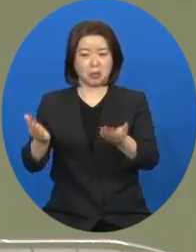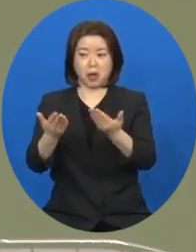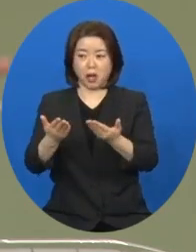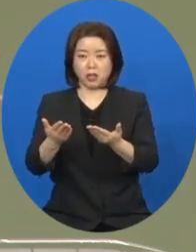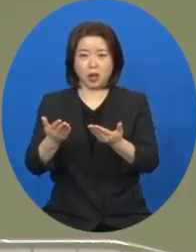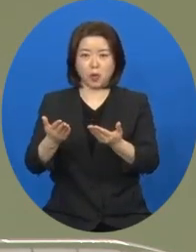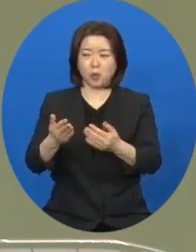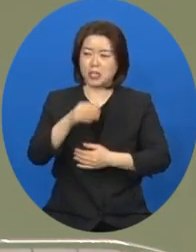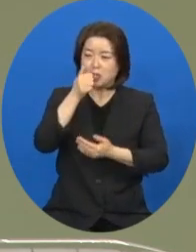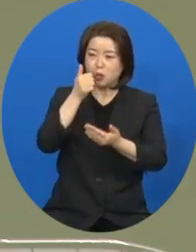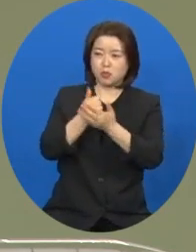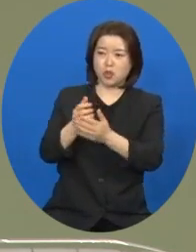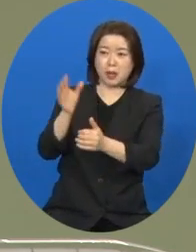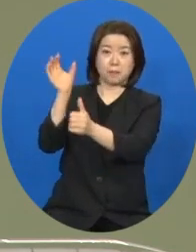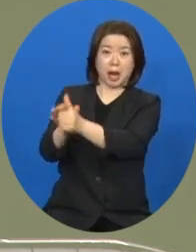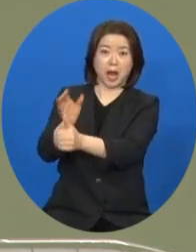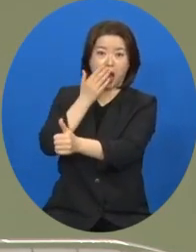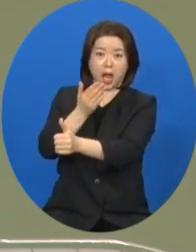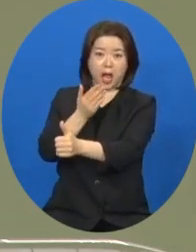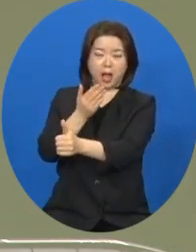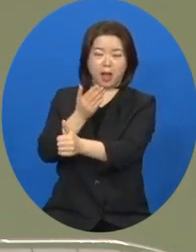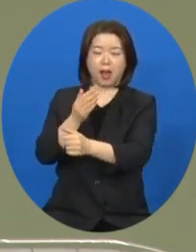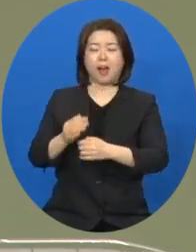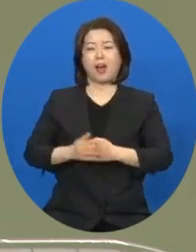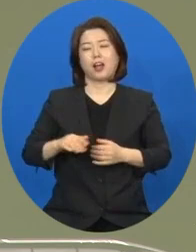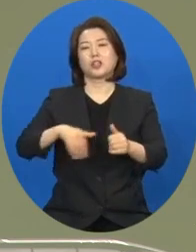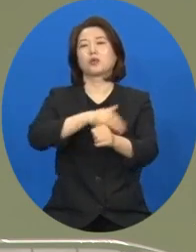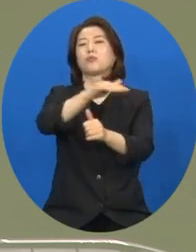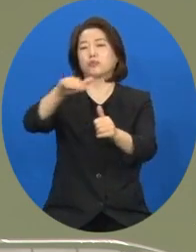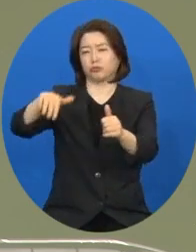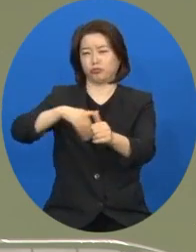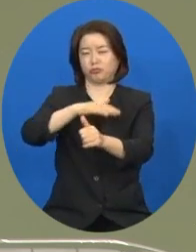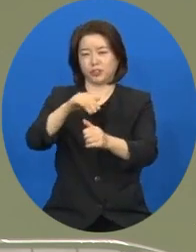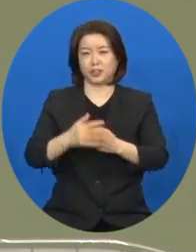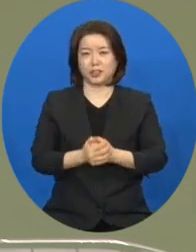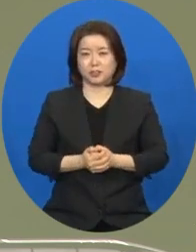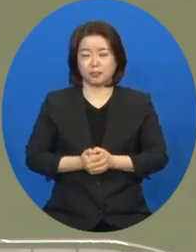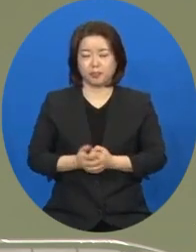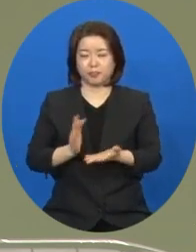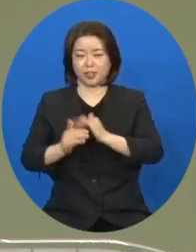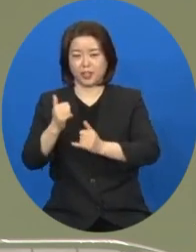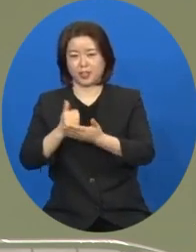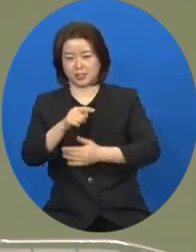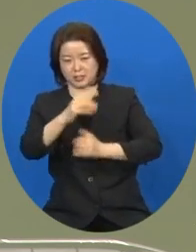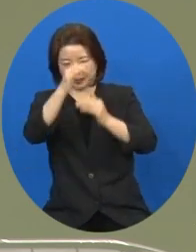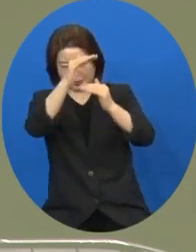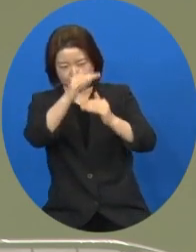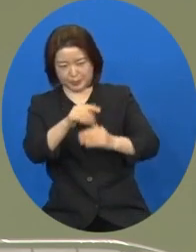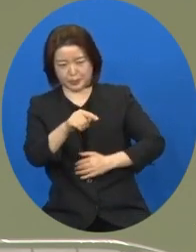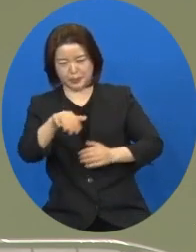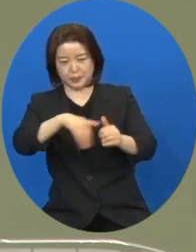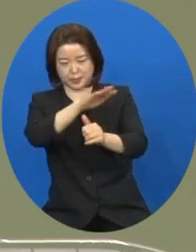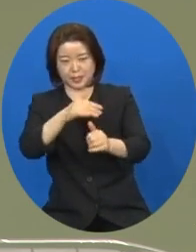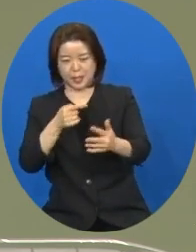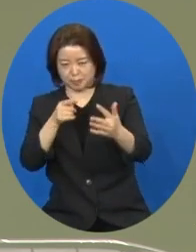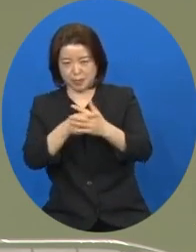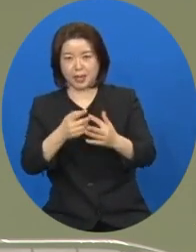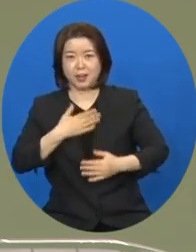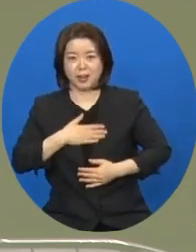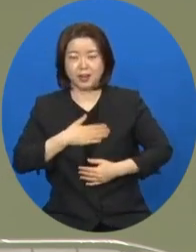이런 아주 살벌한 분위기에 있었던 겁니다. 예수님도 그 상황을 아셨어요. 그렇지만